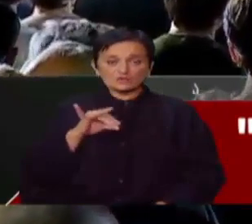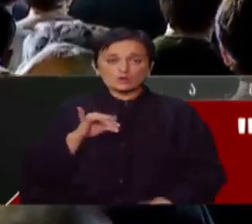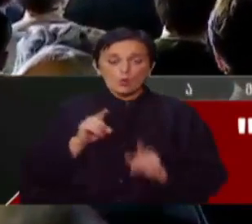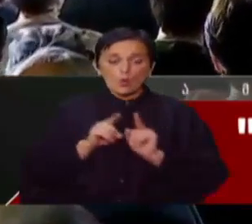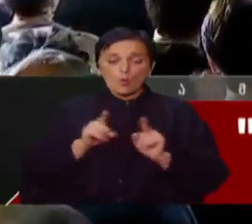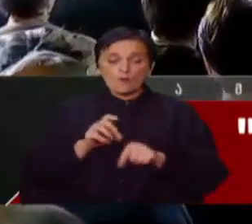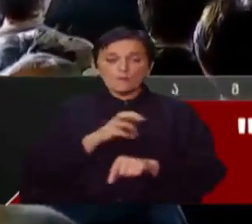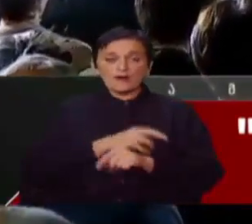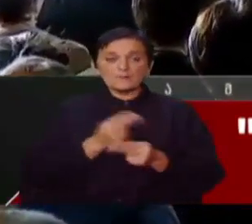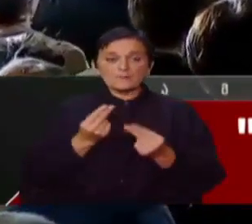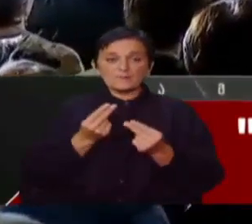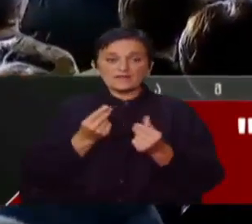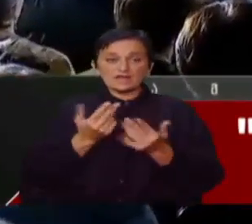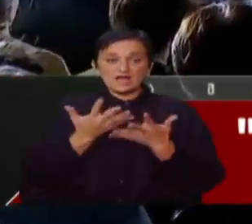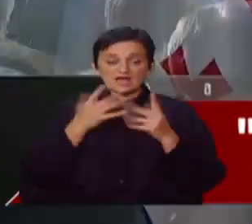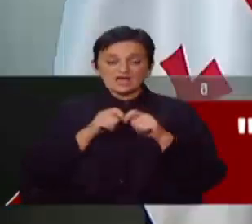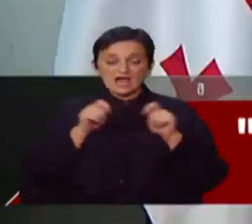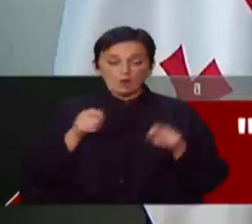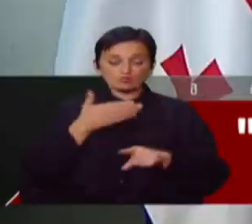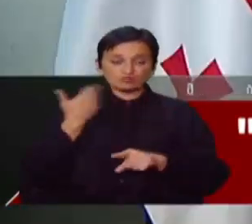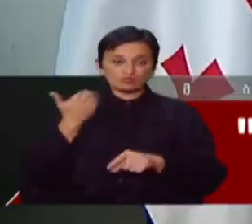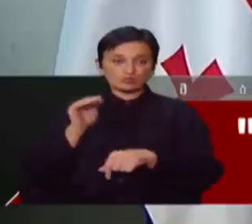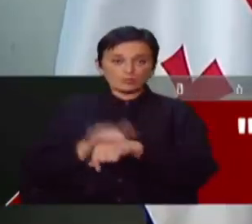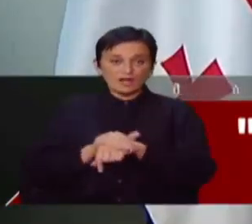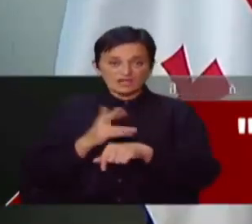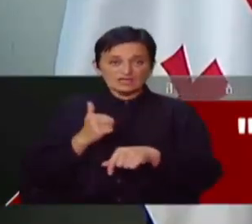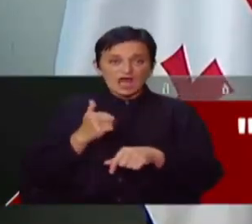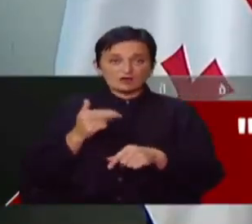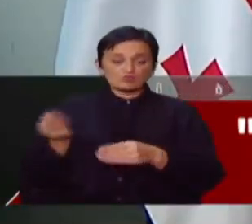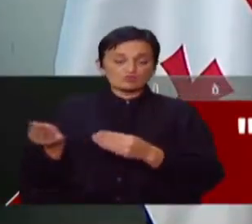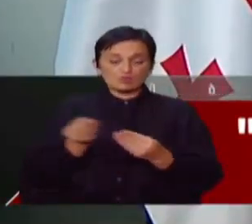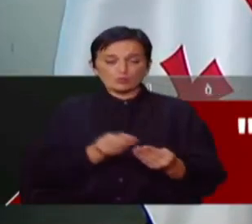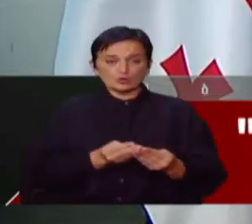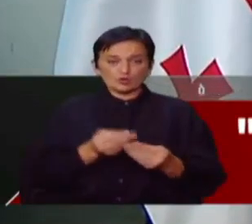პარტიებს ფინანსების გაუმჭვირვალობა შედასტო ბრალი და ანგარიშების წარდგენა მოსთხოვა.